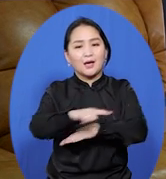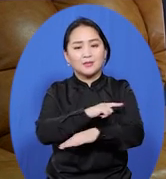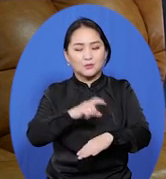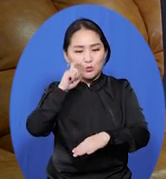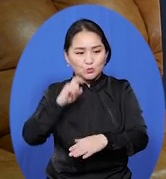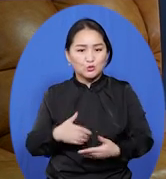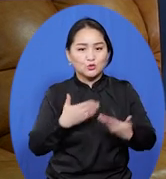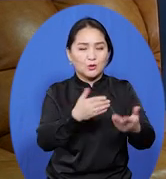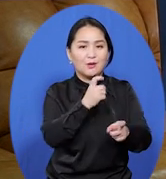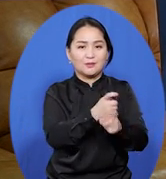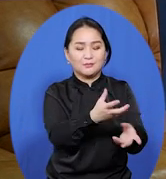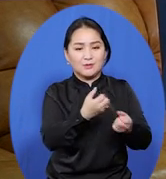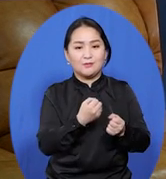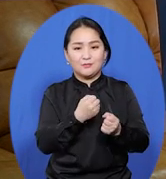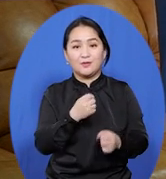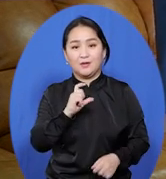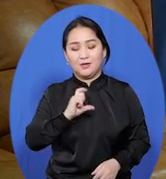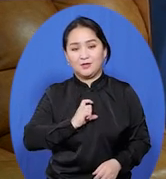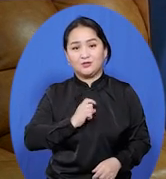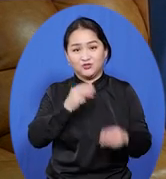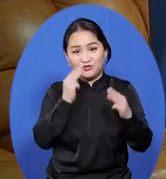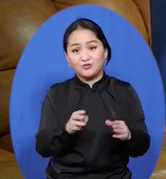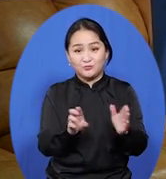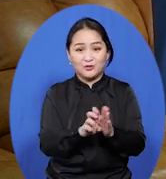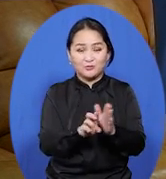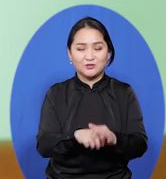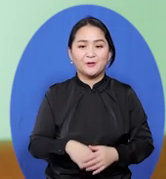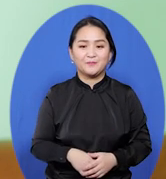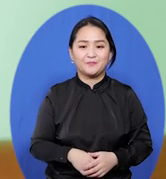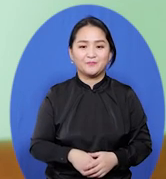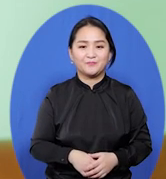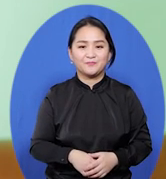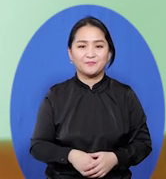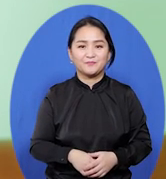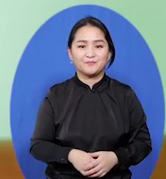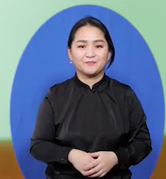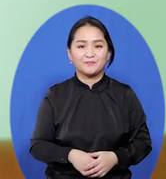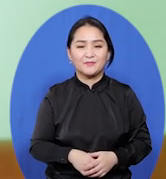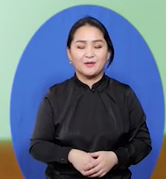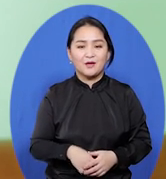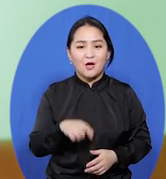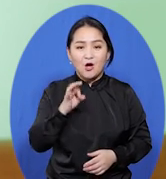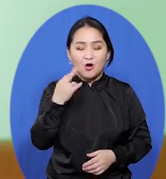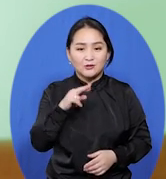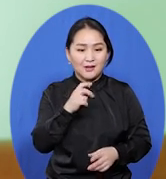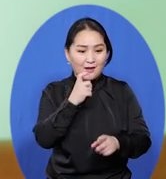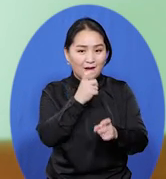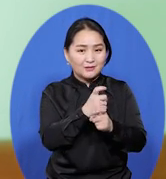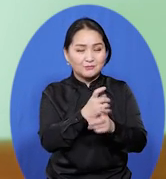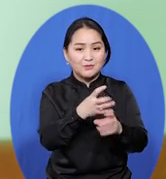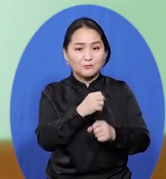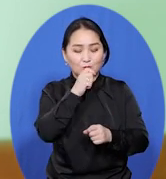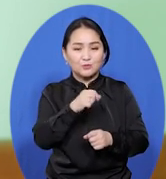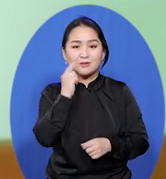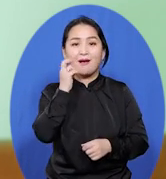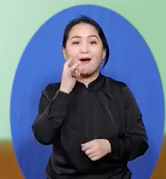хамаагүй хүсэлтэ гаргаад халамж авах ирэхээ одоо шийдвэрлэлд авч явж шүү дээ. За дээрэс нь одоо энэ он бас бүгдийг халамж авдаг хүмүүсийг картч